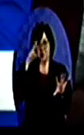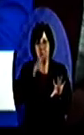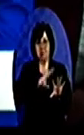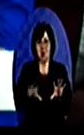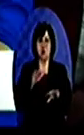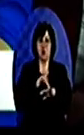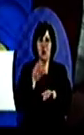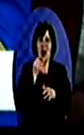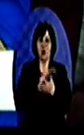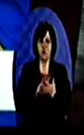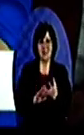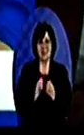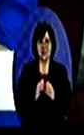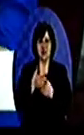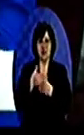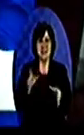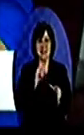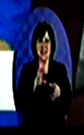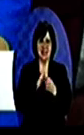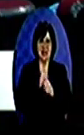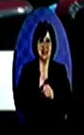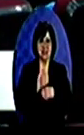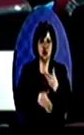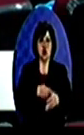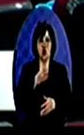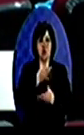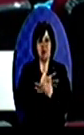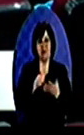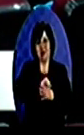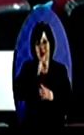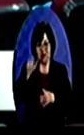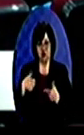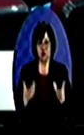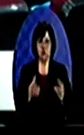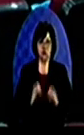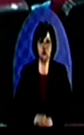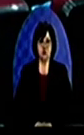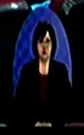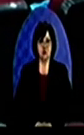ариутгалын дасгийн барилгын засварын ажлыг хийж тоног төхөөрөмж хангана нийлүүлэхээр болсон байна.